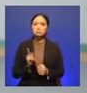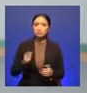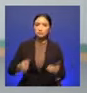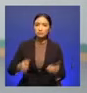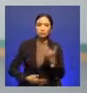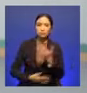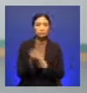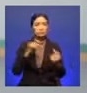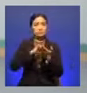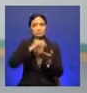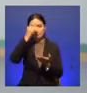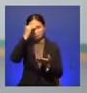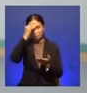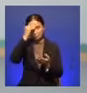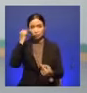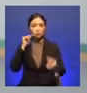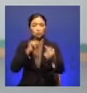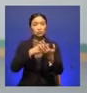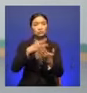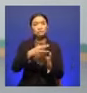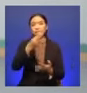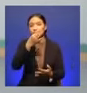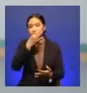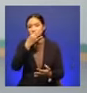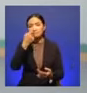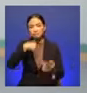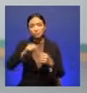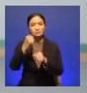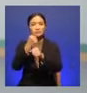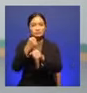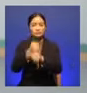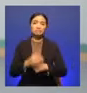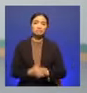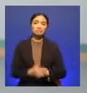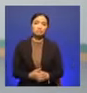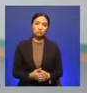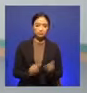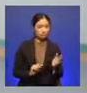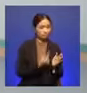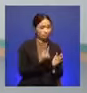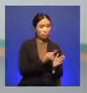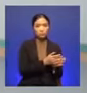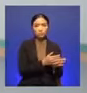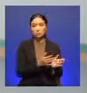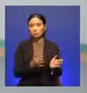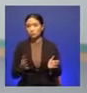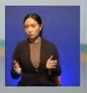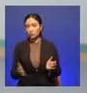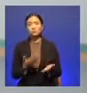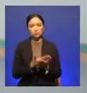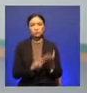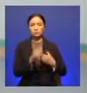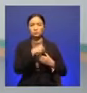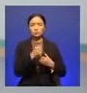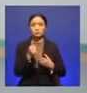าสทางการศึกษาและนำไปสู่วิชาชีพและนำไปสู่อาชีพนะครับเราดูมันตั้งแต่ต้นตั้งแต่ชั่วโมงนี้เราพูดถึงรายได้เยอะม